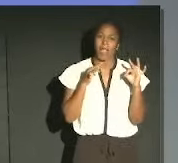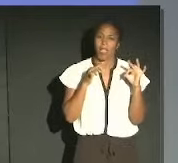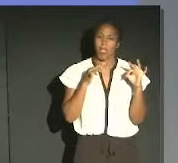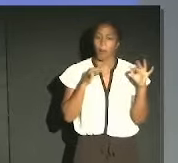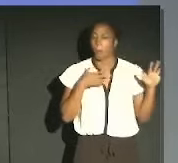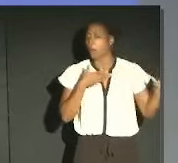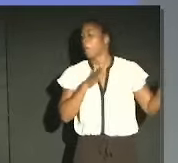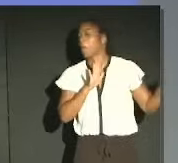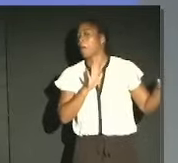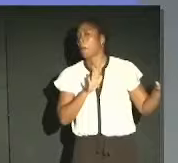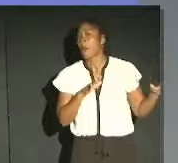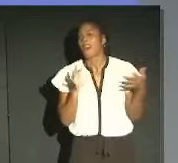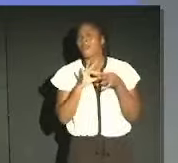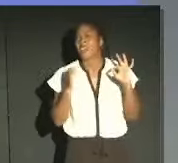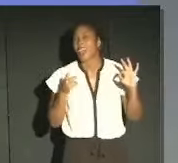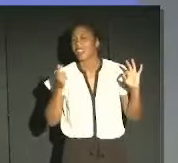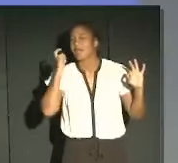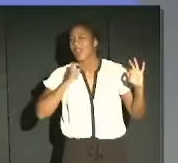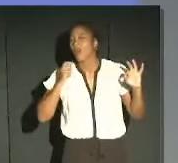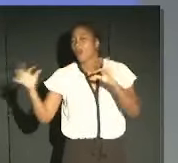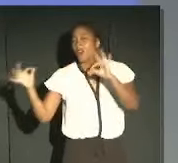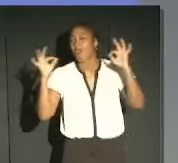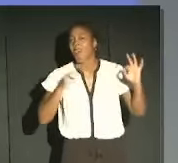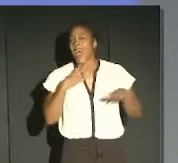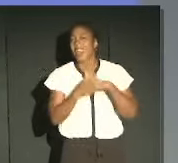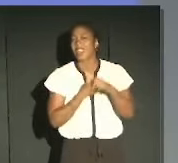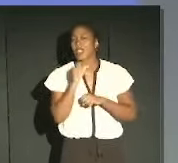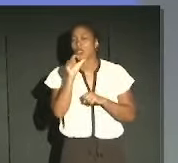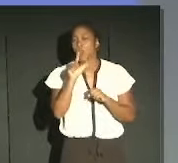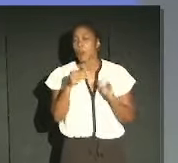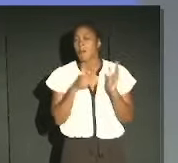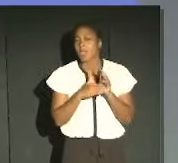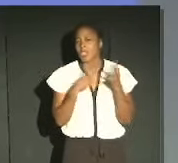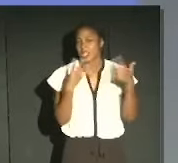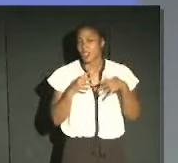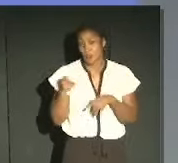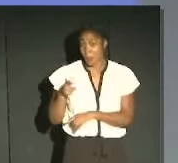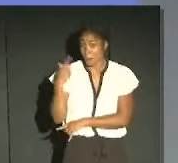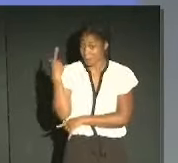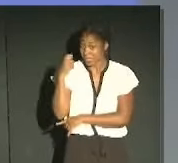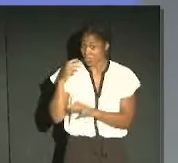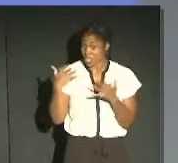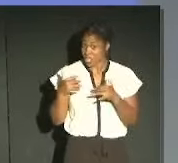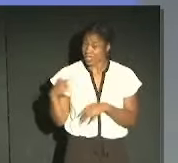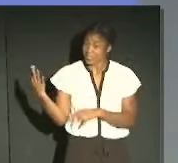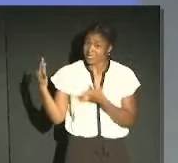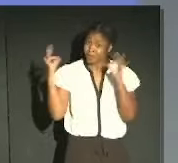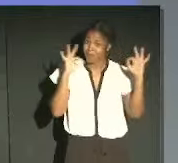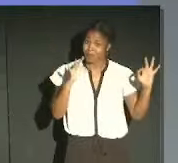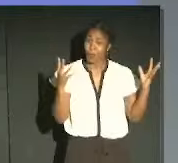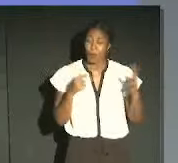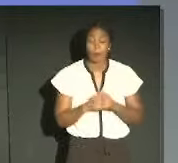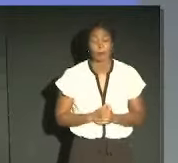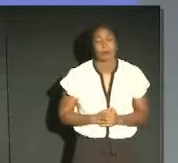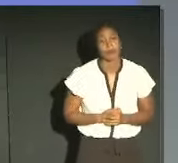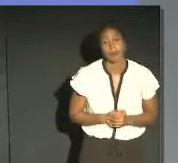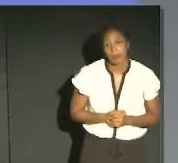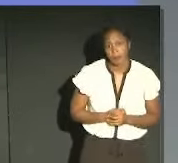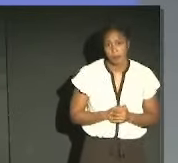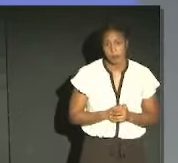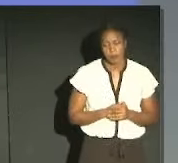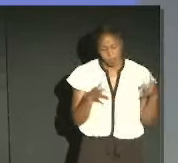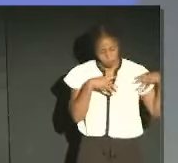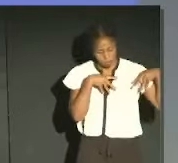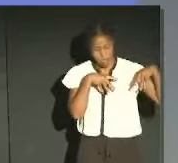phrase d'Emmanuel Macron qui disait en 2019 il y a pas si longtemps que ça il était déjà président de la République il ne faut pas dire que le